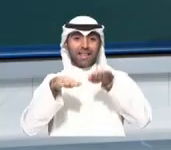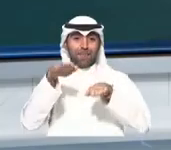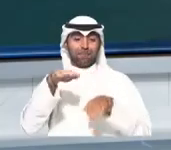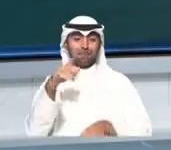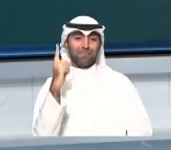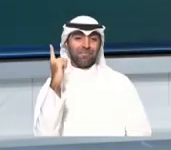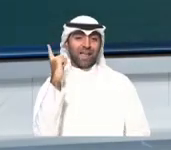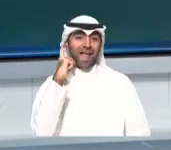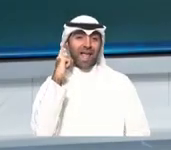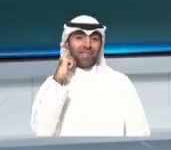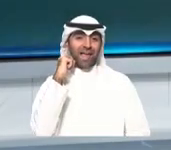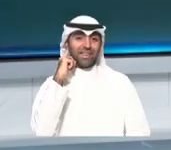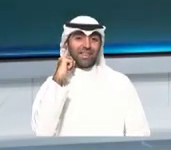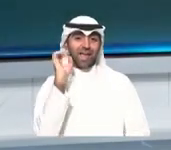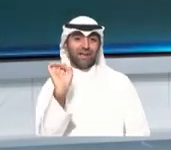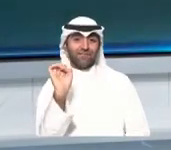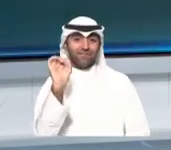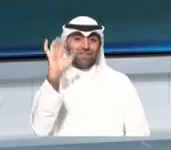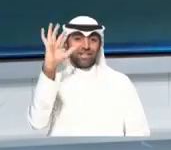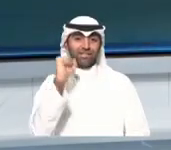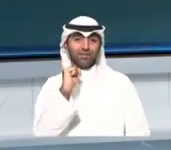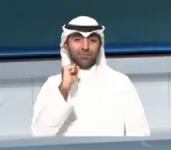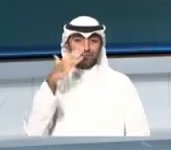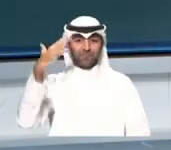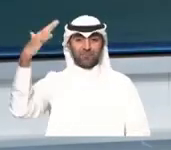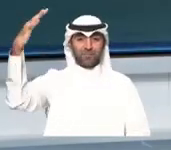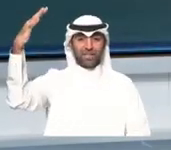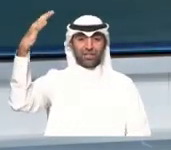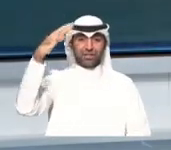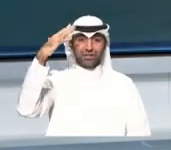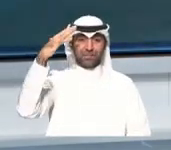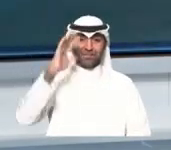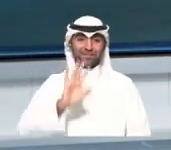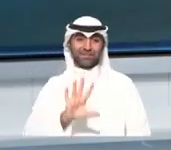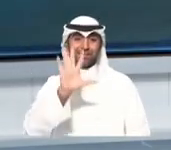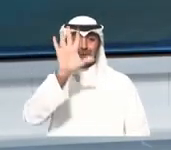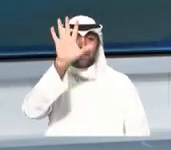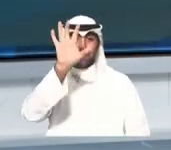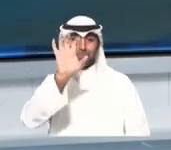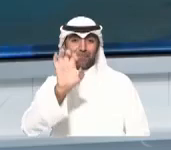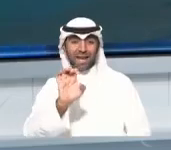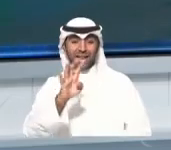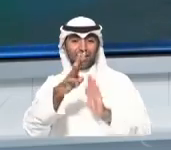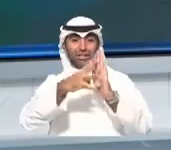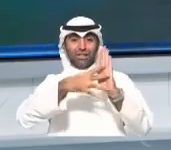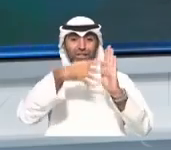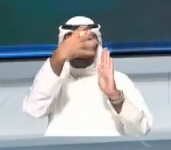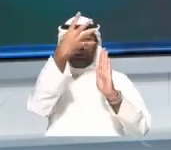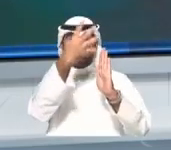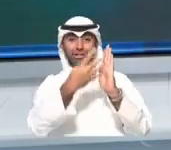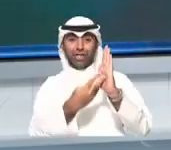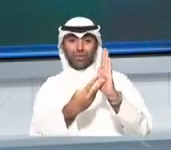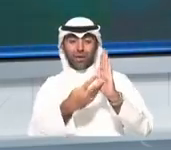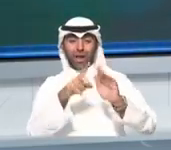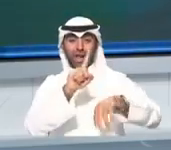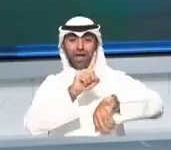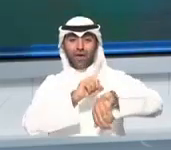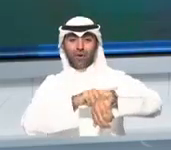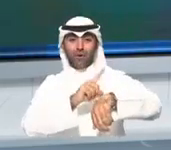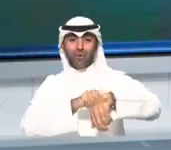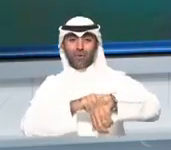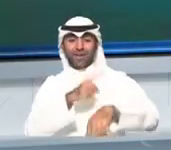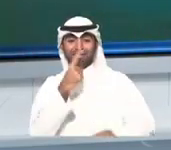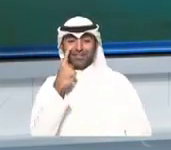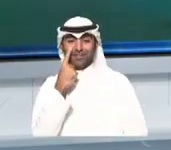حسب التوقيت المحلي مدينة الكويت، موعدنا الفجر في الساعة 4:32، موعد شروق الشمس في الساعة 5:52،